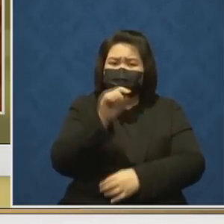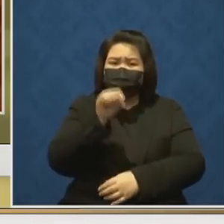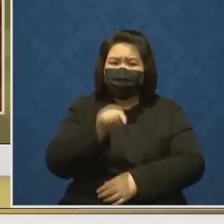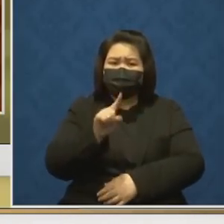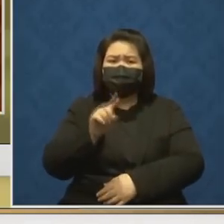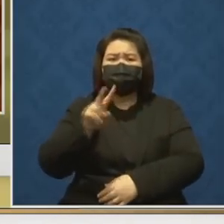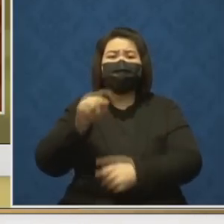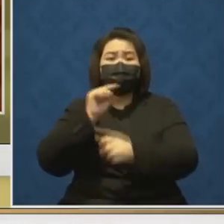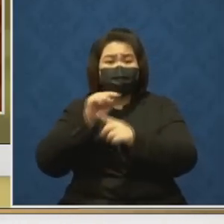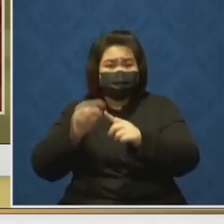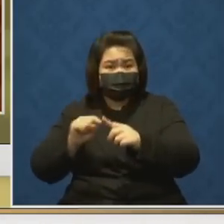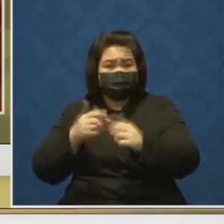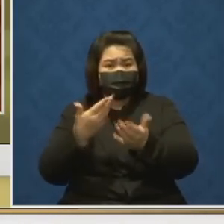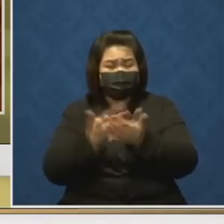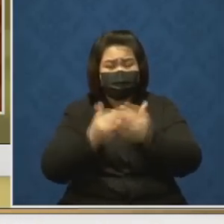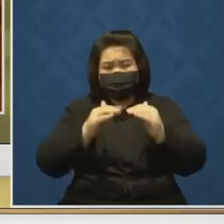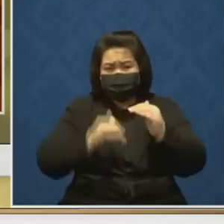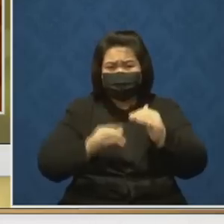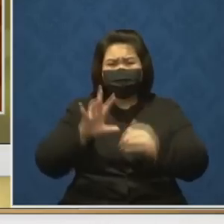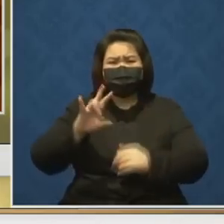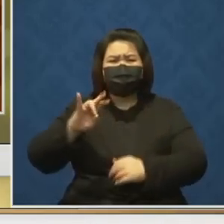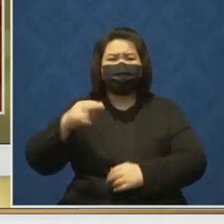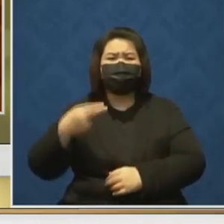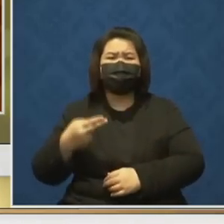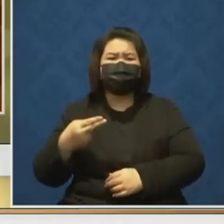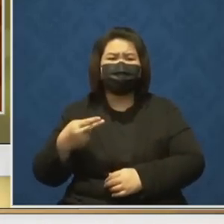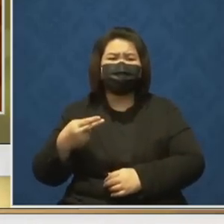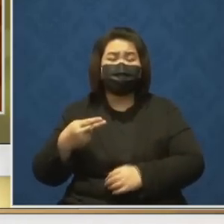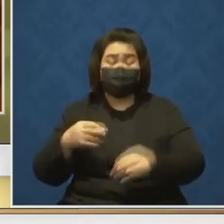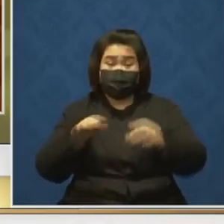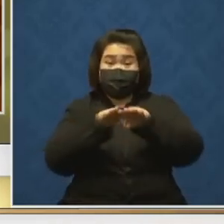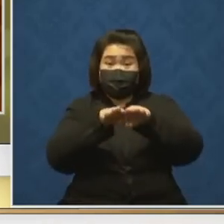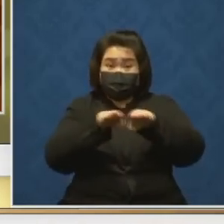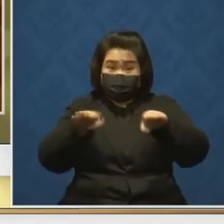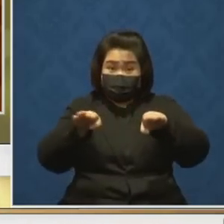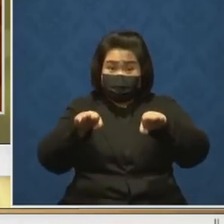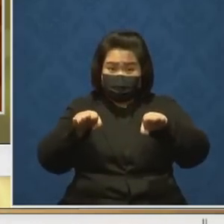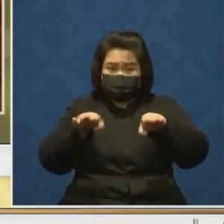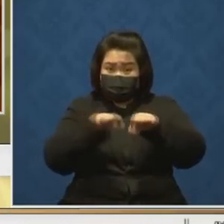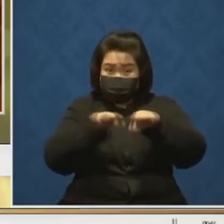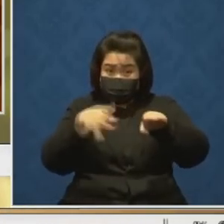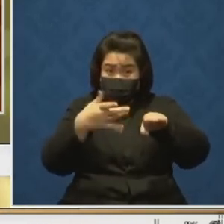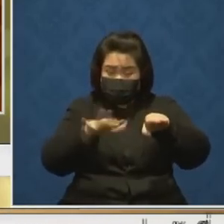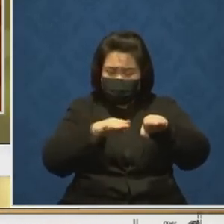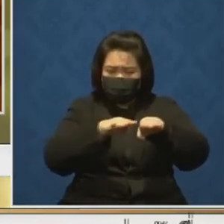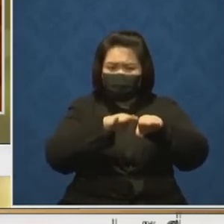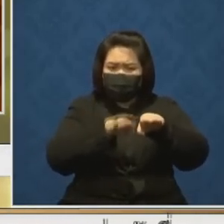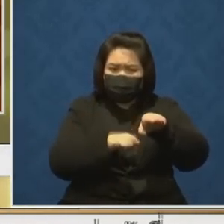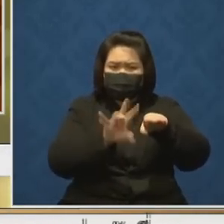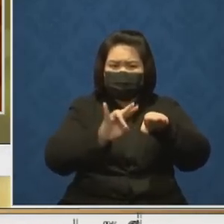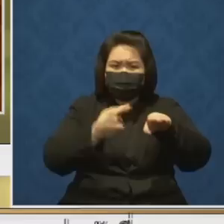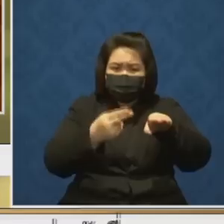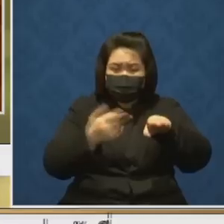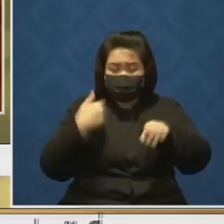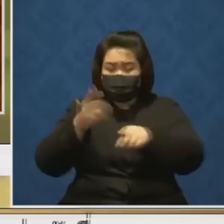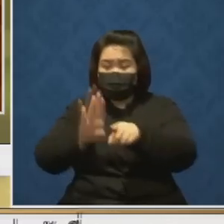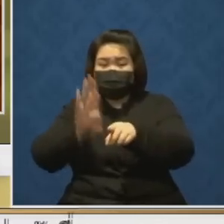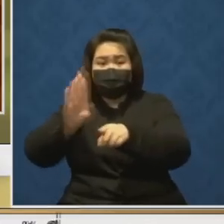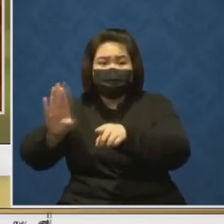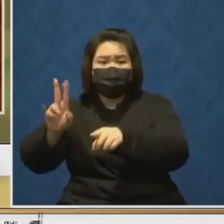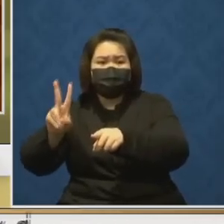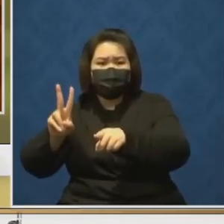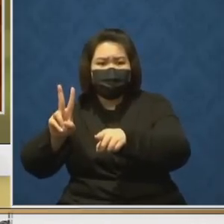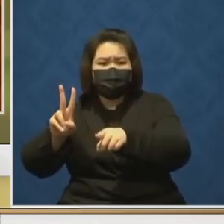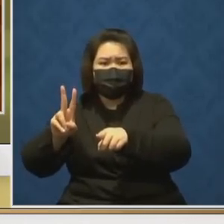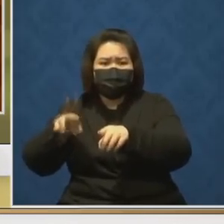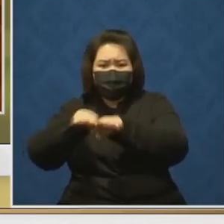หรอ 70,000 บาเท่านั้นส่นคู่เทียบ อี 2 บริษัทที่เปคู่เทียบกันเสนอราคาต่ำก